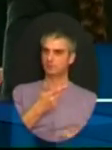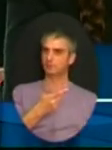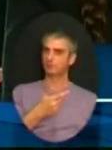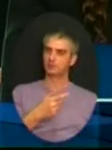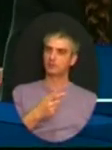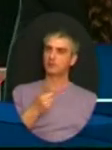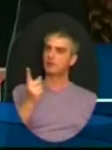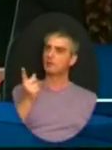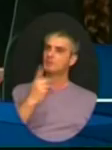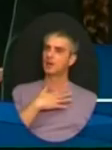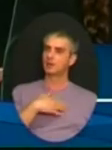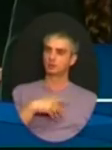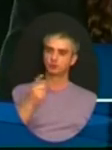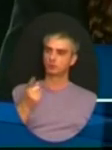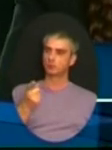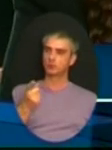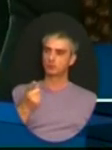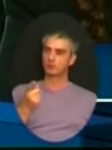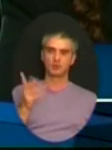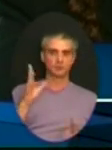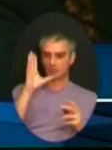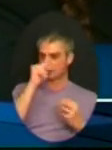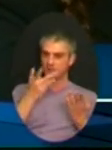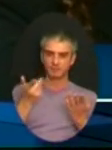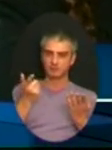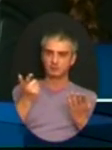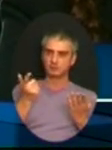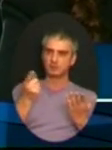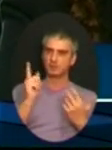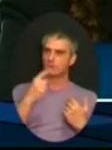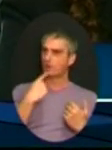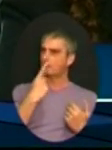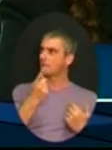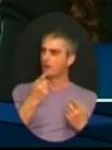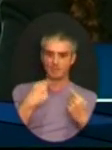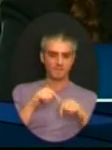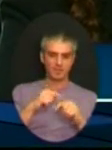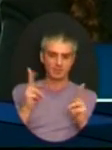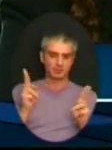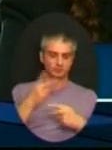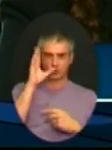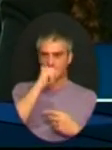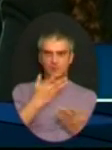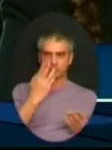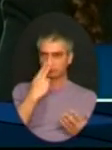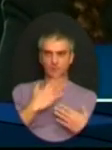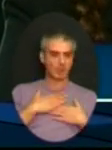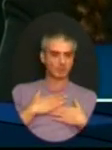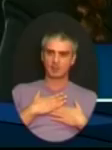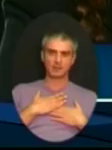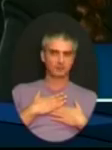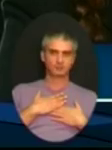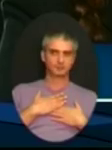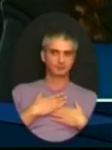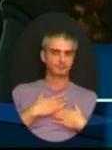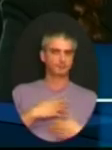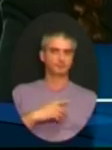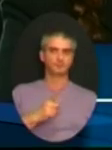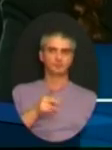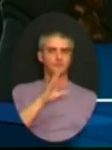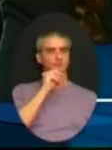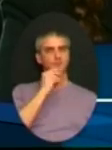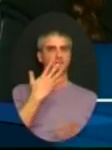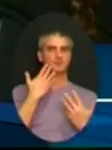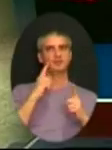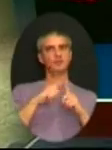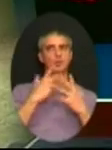להוריד, ככה הוא רואה את זה, זה בלתי נתפס. גם מיקי זוהר אמר את זה היום בוועדה, זה בלתי נתפס בעיניי. מיקי זוהר דיבר על אווירה שהיא